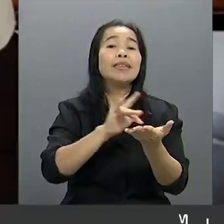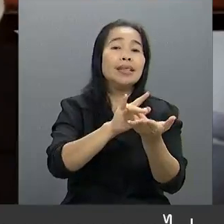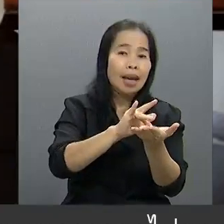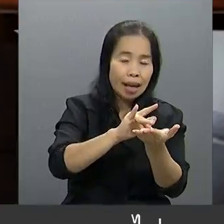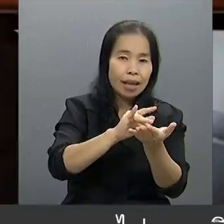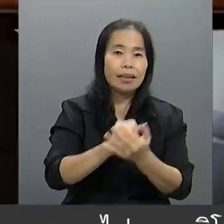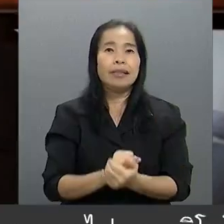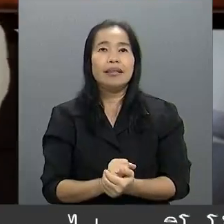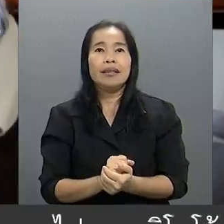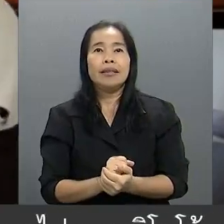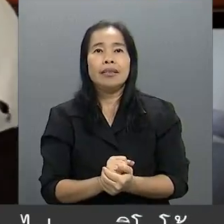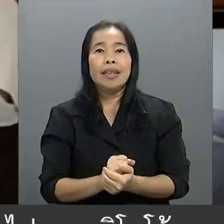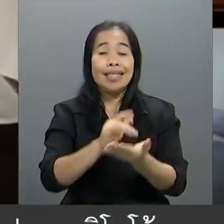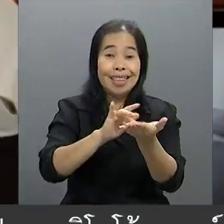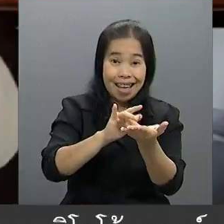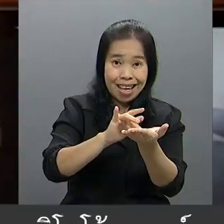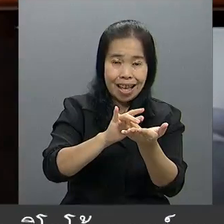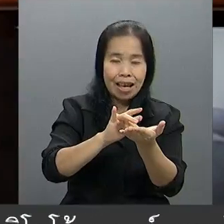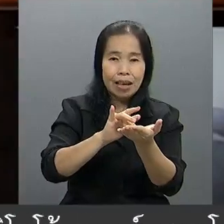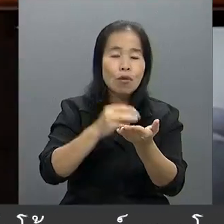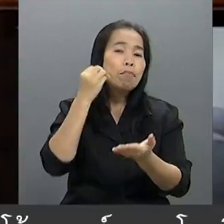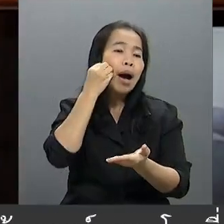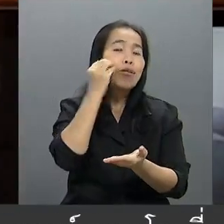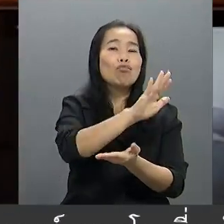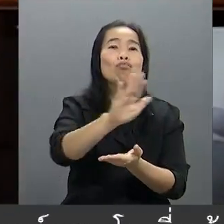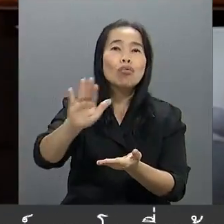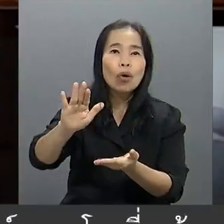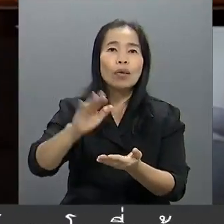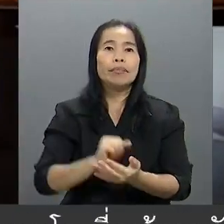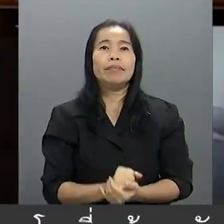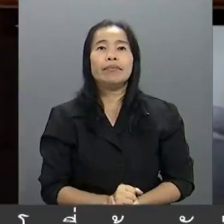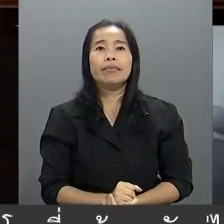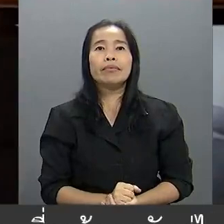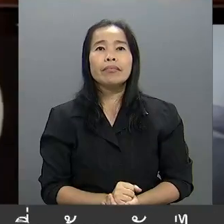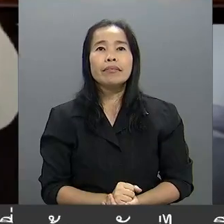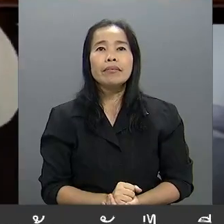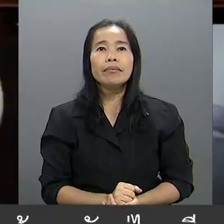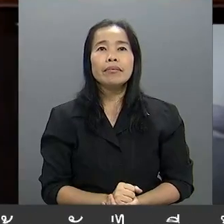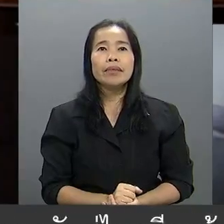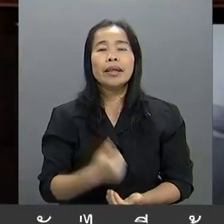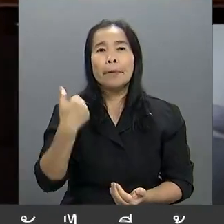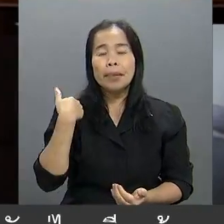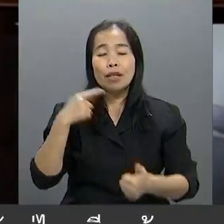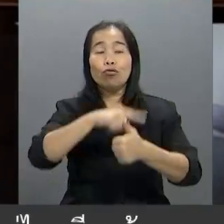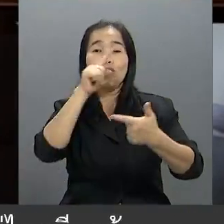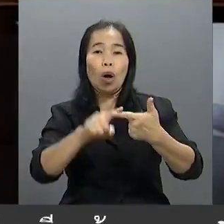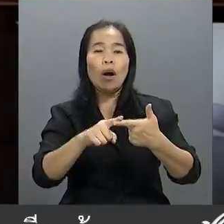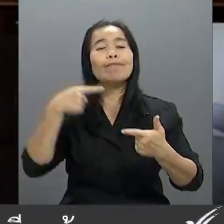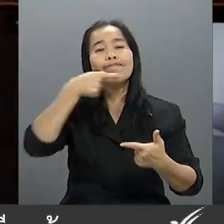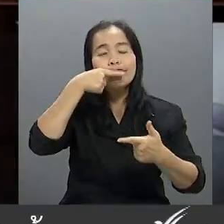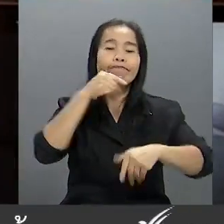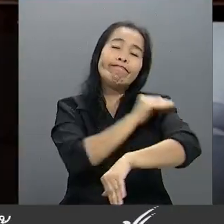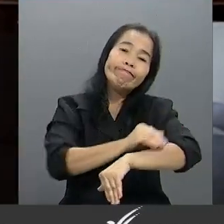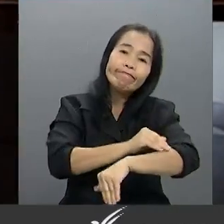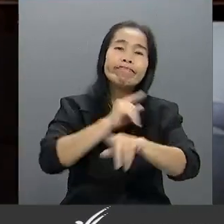วชภัณฑ์ประจำบ้านนะครับอันที่1 นะครับอันที่2ก็คือเป็นของใช้ส่วนตัวนะครับซึ่ง